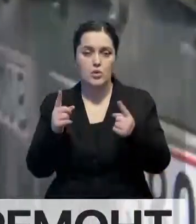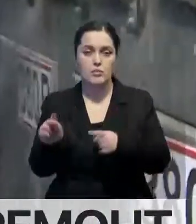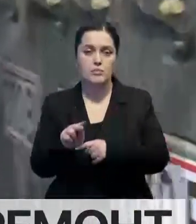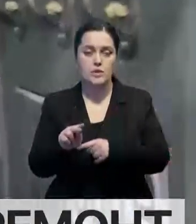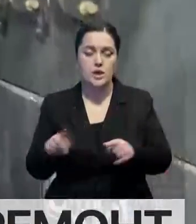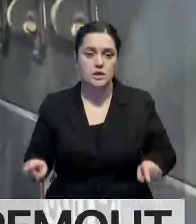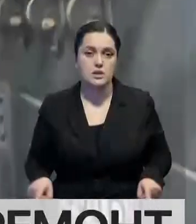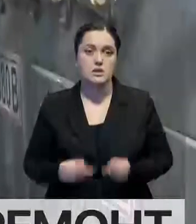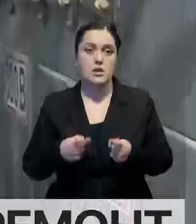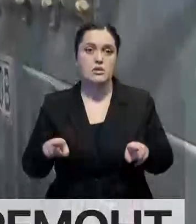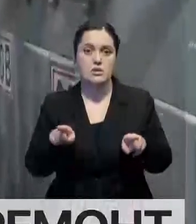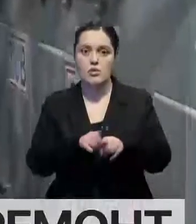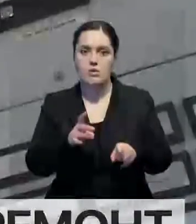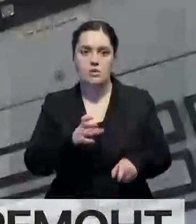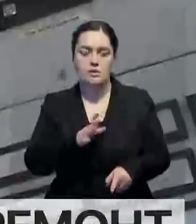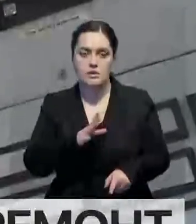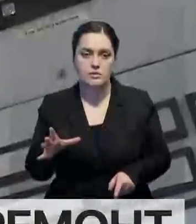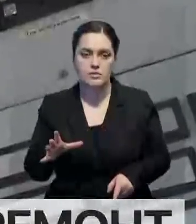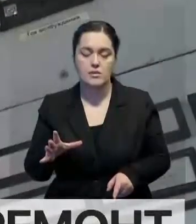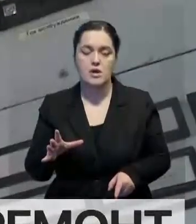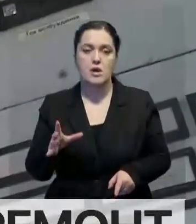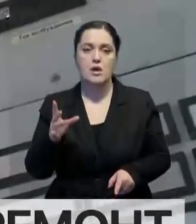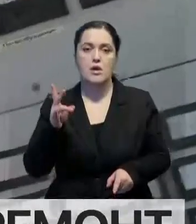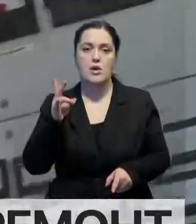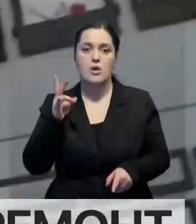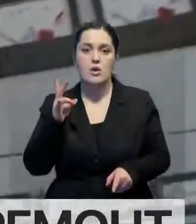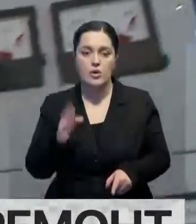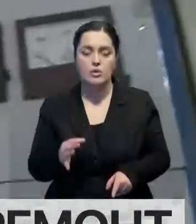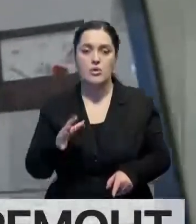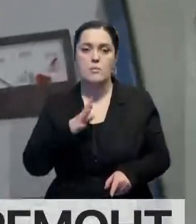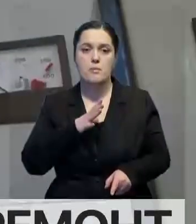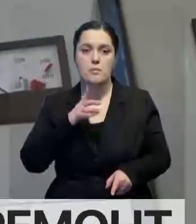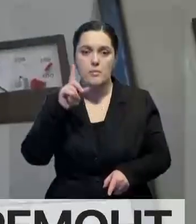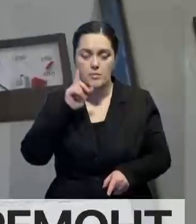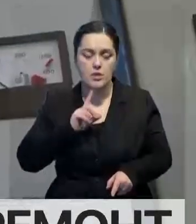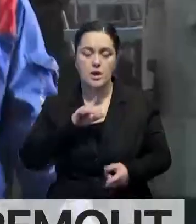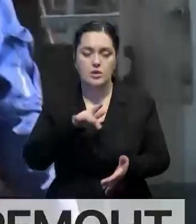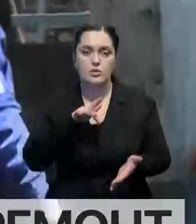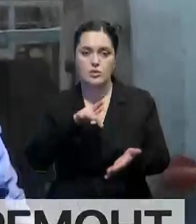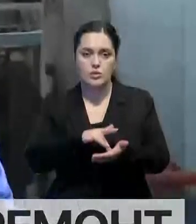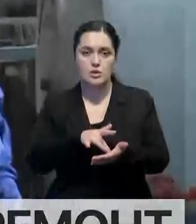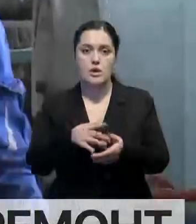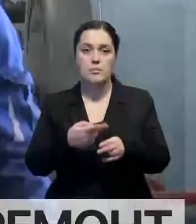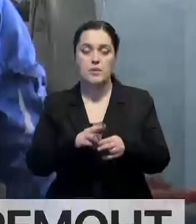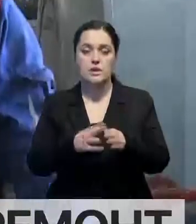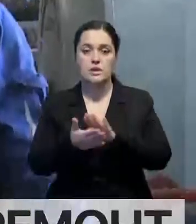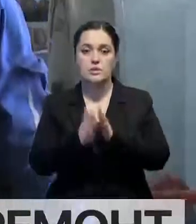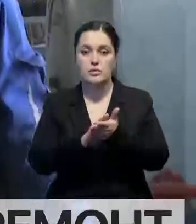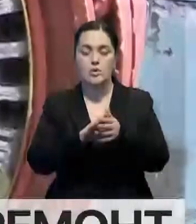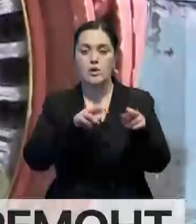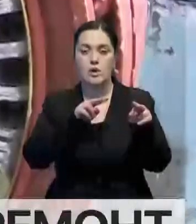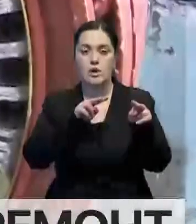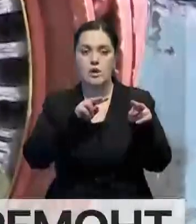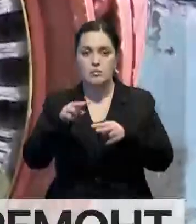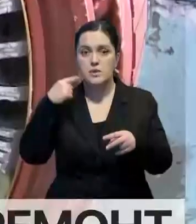реконструкция. Такого в истории еще не было, говорят специалисты. Но на карту было поставлено благополучие целого города. Поэтому ситуацию под контролем